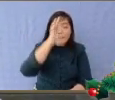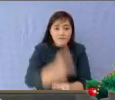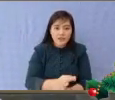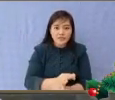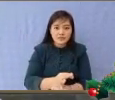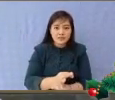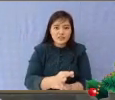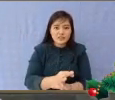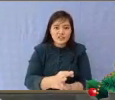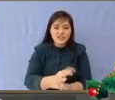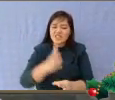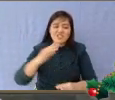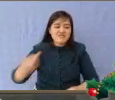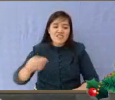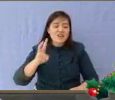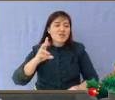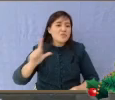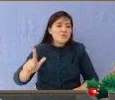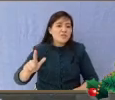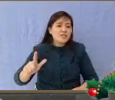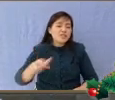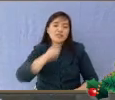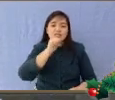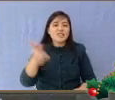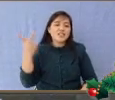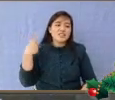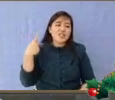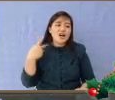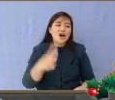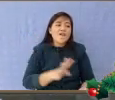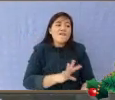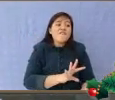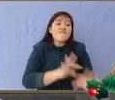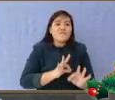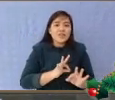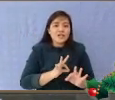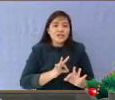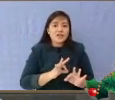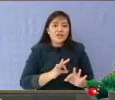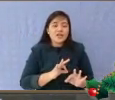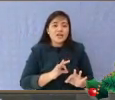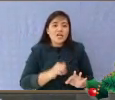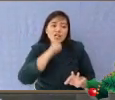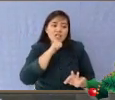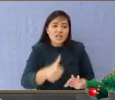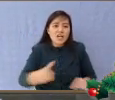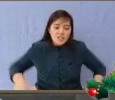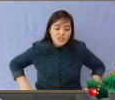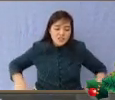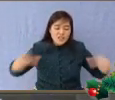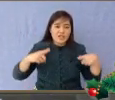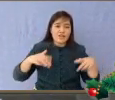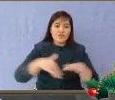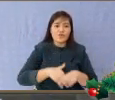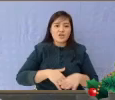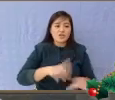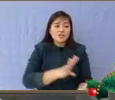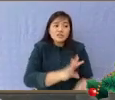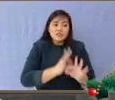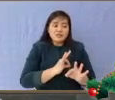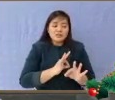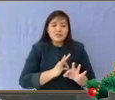Virus, let me tell you something. You are much bigger than the virus.